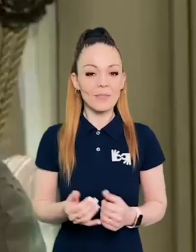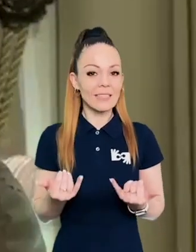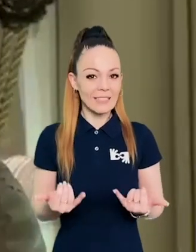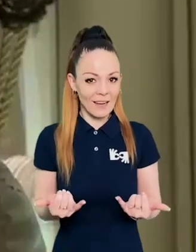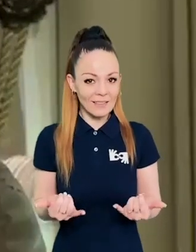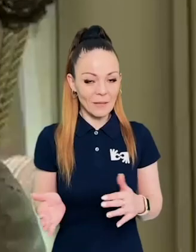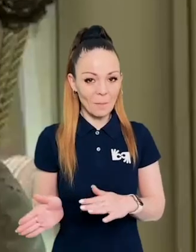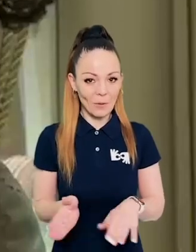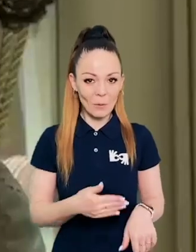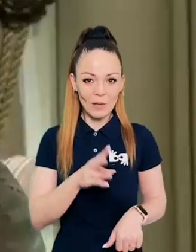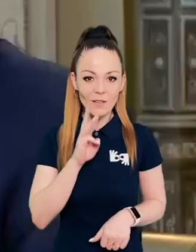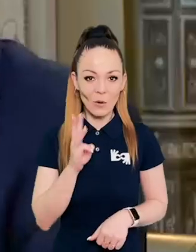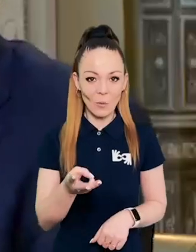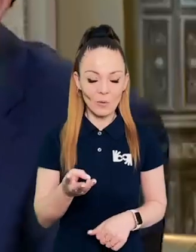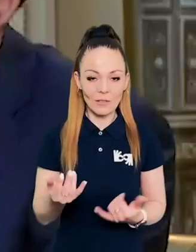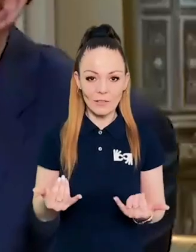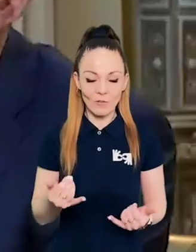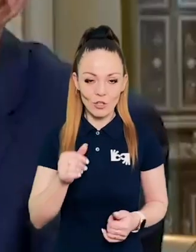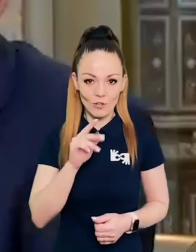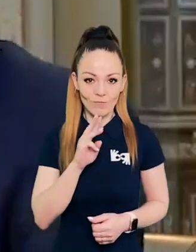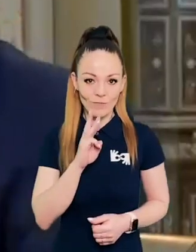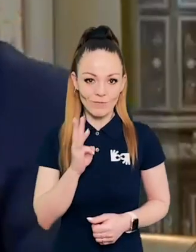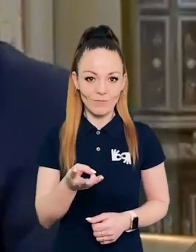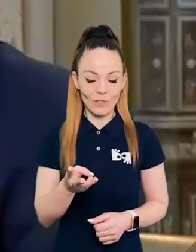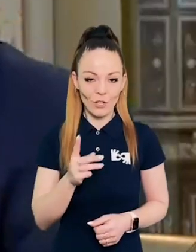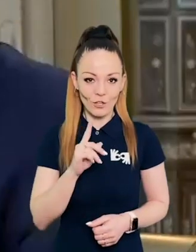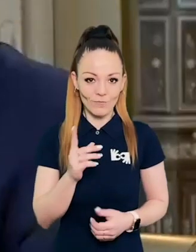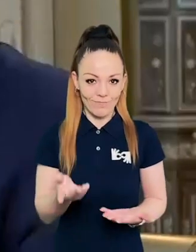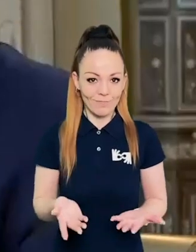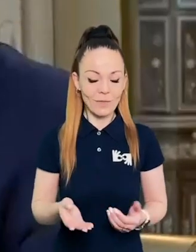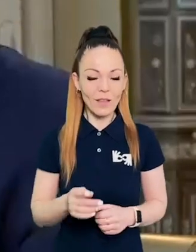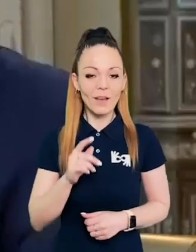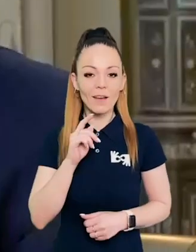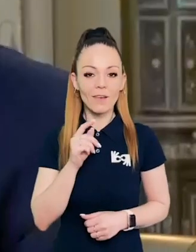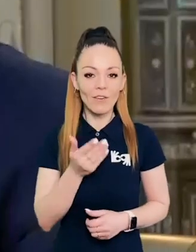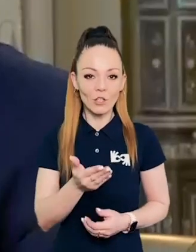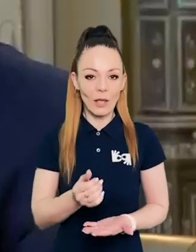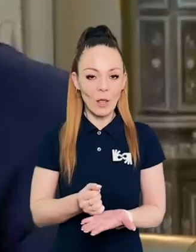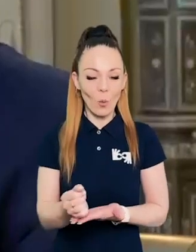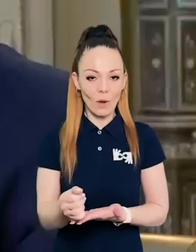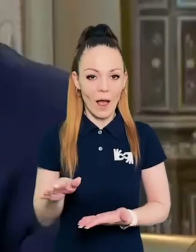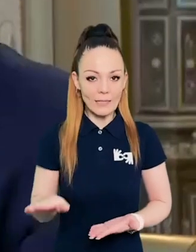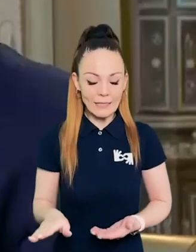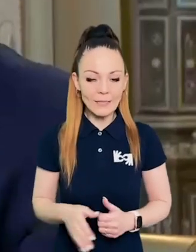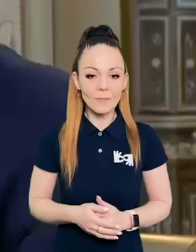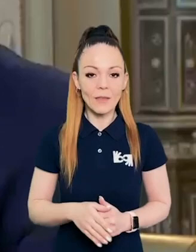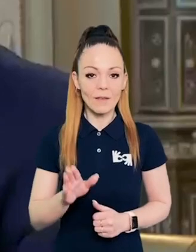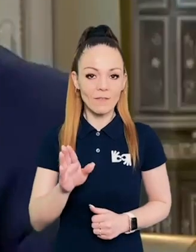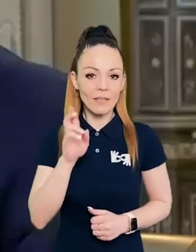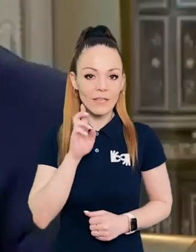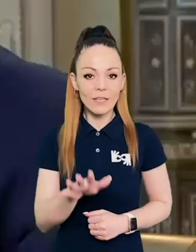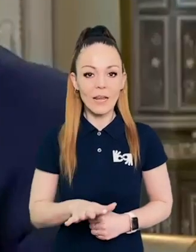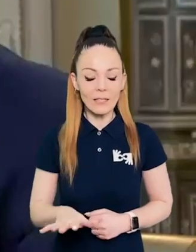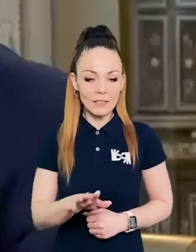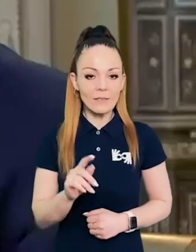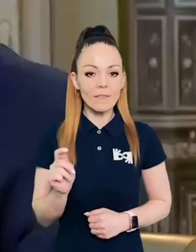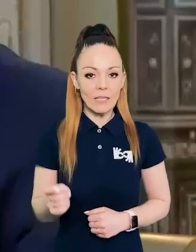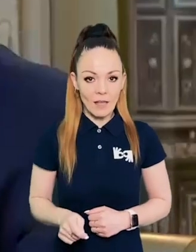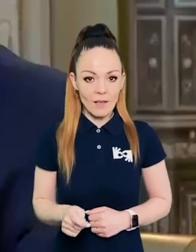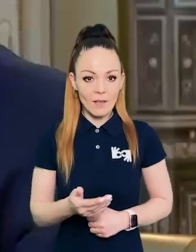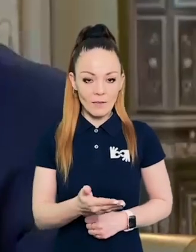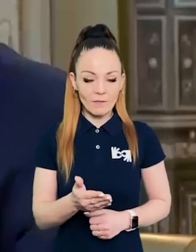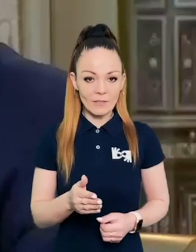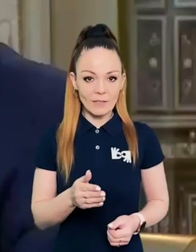зараз минуло 3 роки. Сьогодні річниця інаугурації вашої. В країні війна. Ви стали людиною